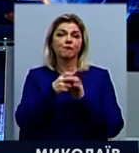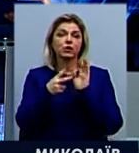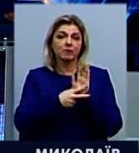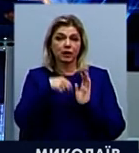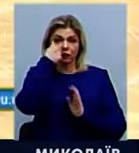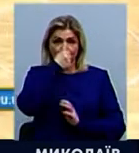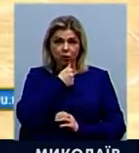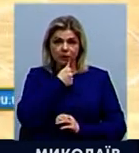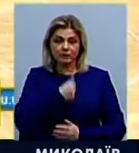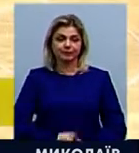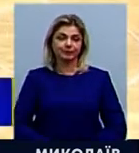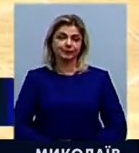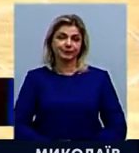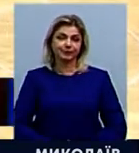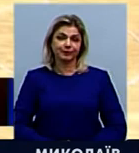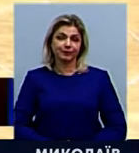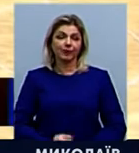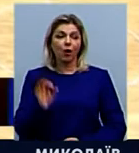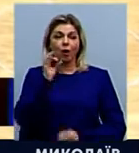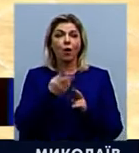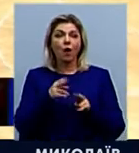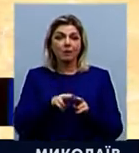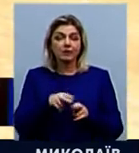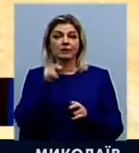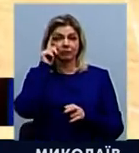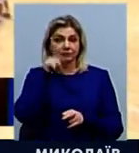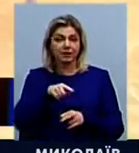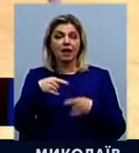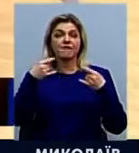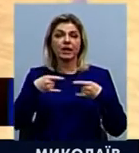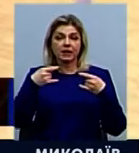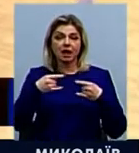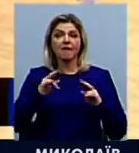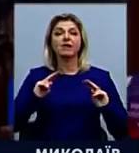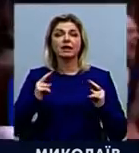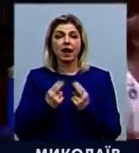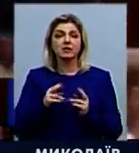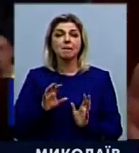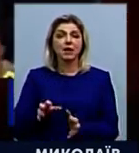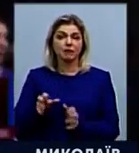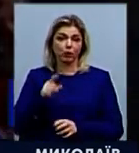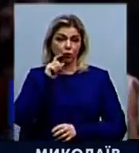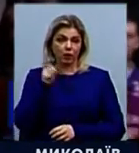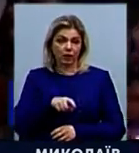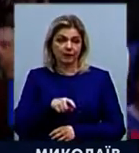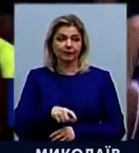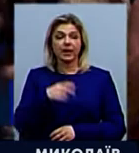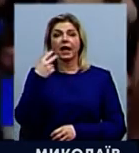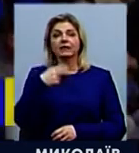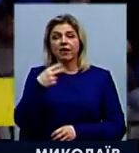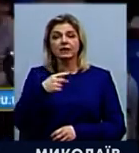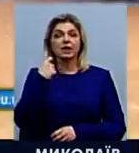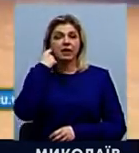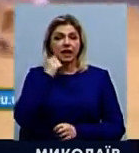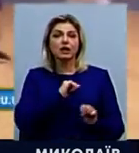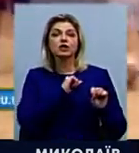році. Про це стало відомо з відео, опублікованого Федерацією баскетболу України. Два слемданки 20-річного атакувального